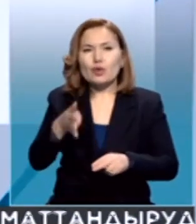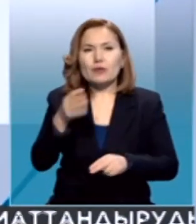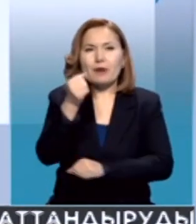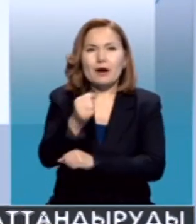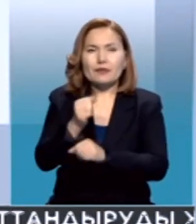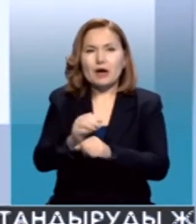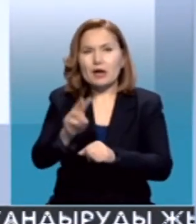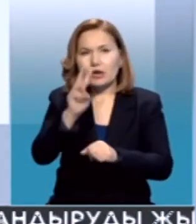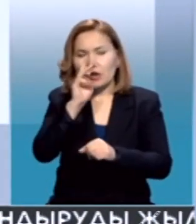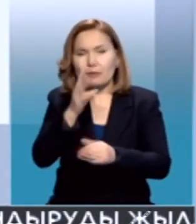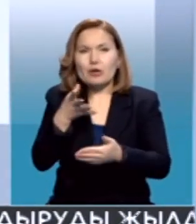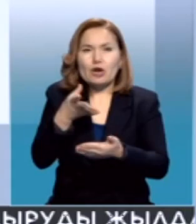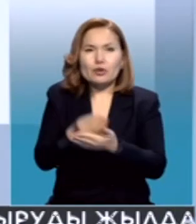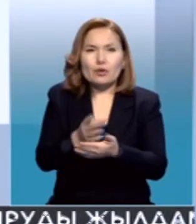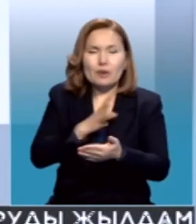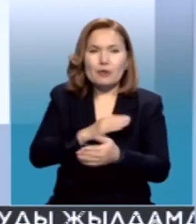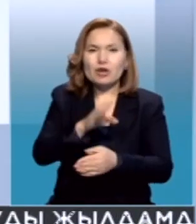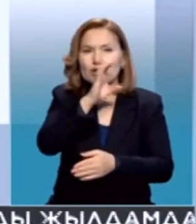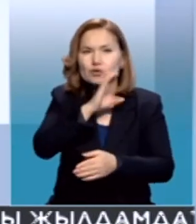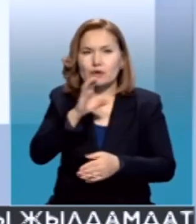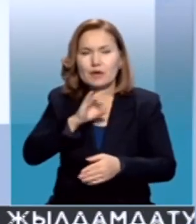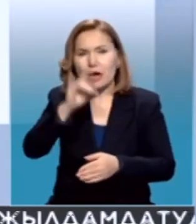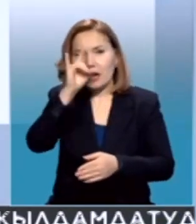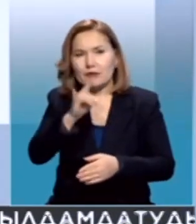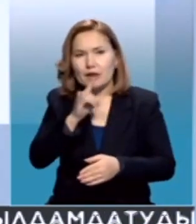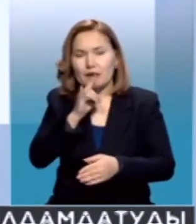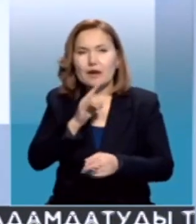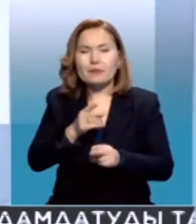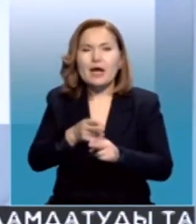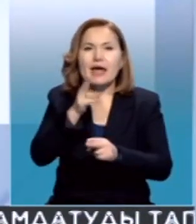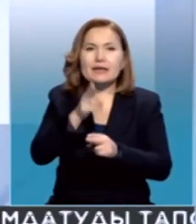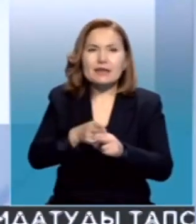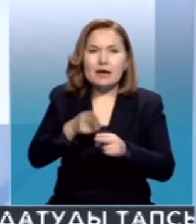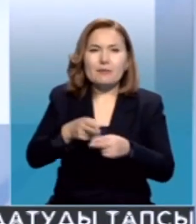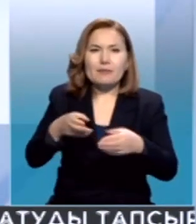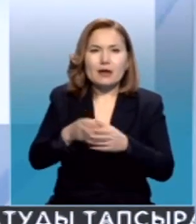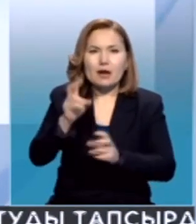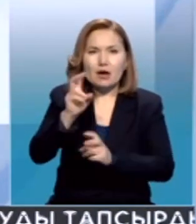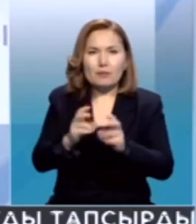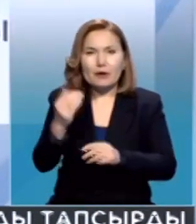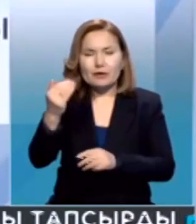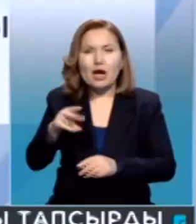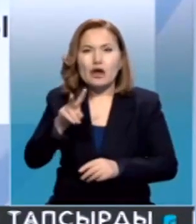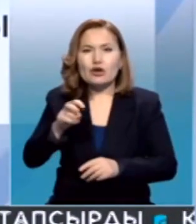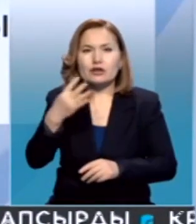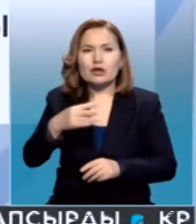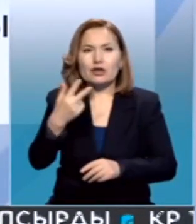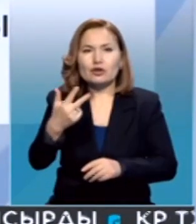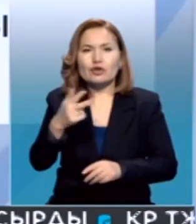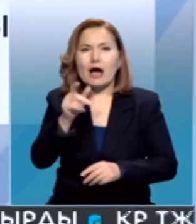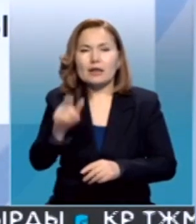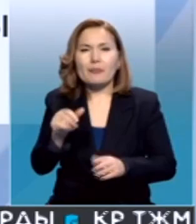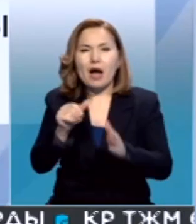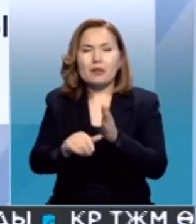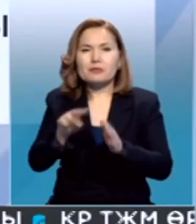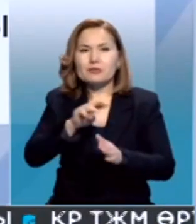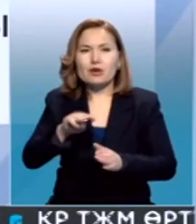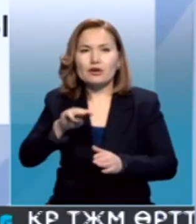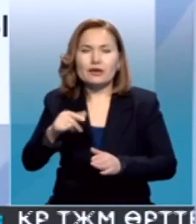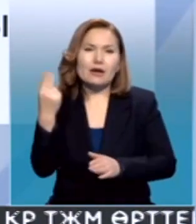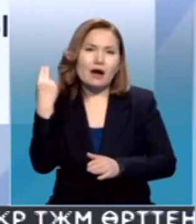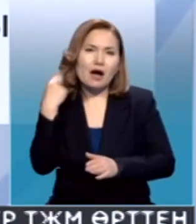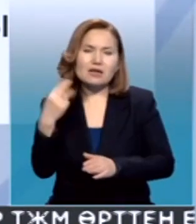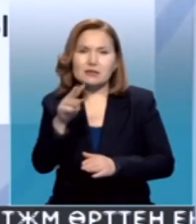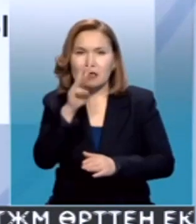қызметкердің жалақысы төленген. Мәселен, солтүстік Қазақстандағы темір серіктестігі 243 адамға 60 миллион теңге қарыз болған. Отандық